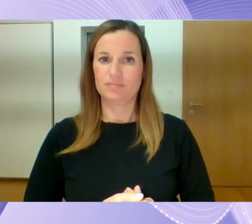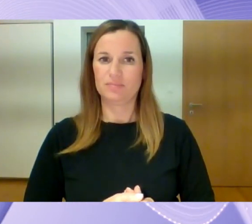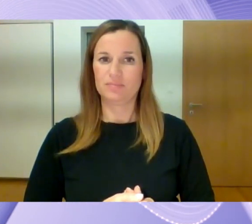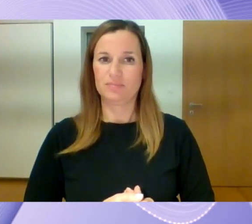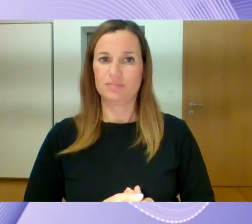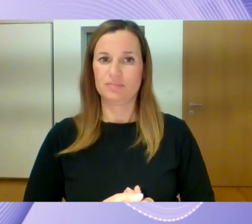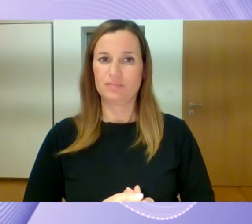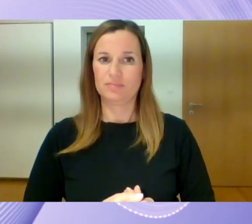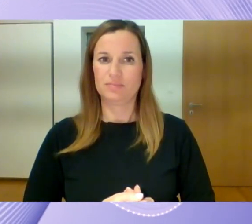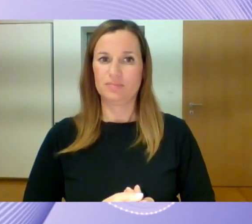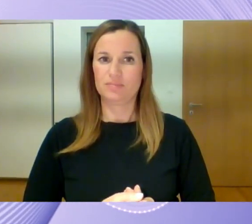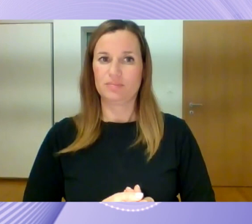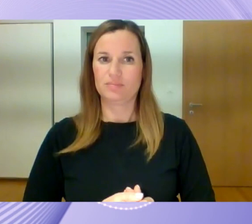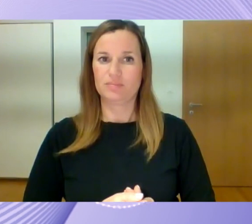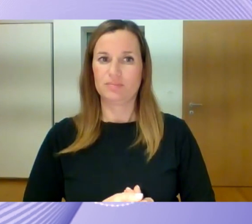Dobro.